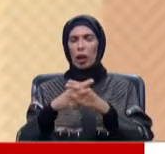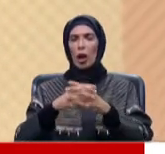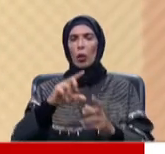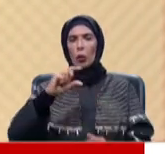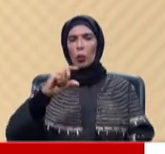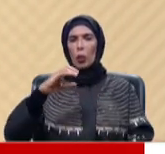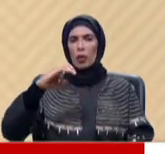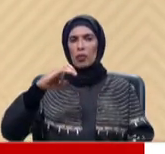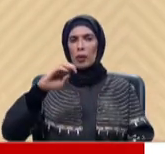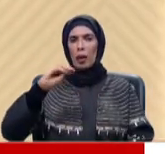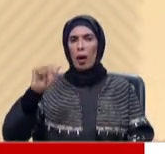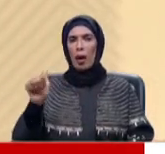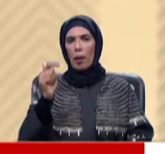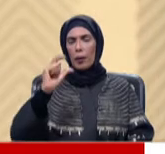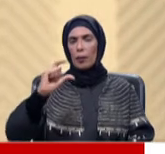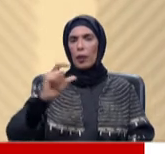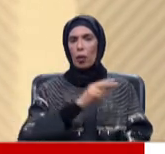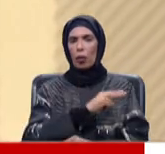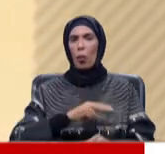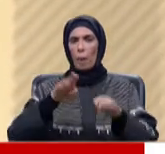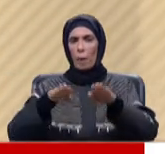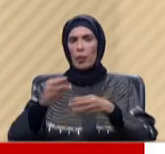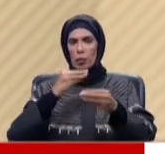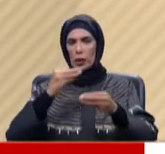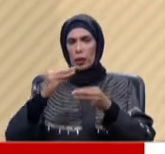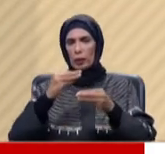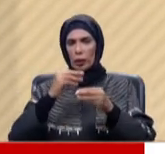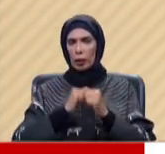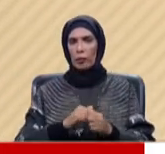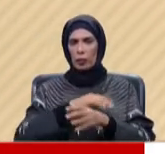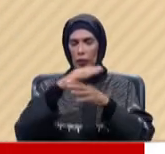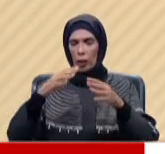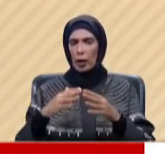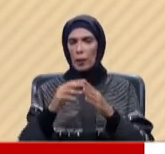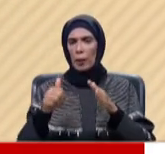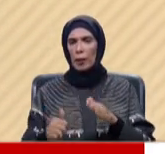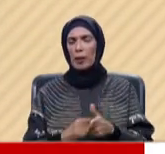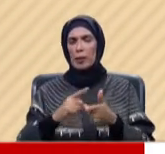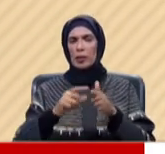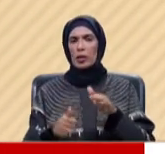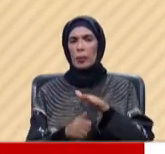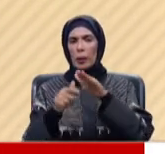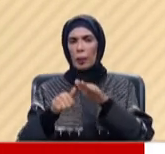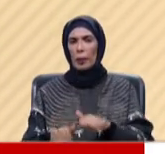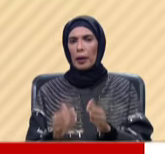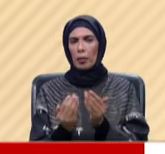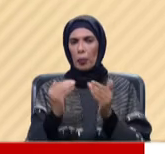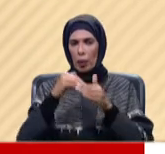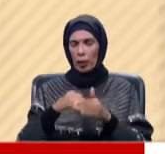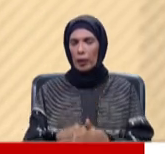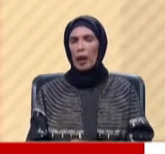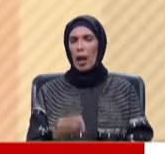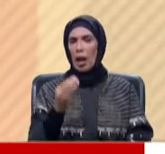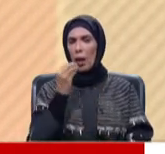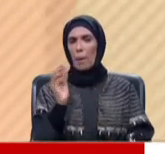الفاضل عضو مجلس الشورى رئيس لجنة الخدمات بالمجلس، شاركت بصفتها نائبا لرئيس الشبكة البرلمانية للأمن الغذائي